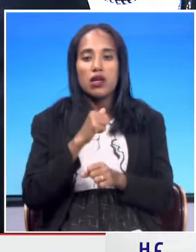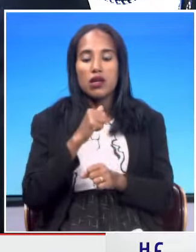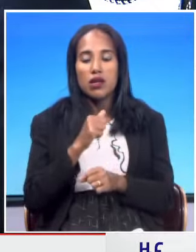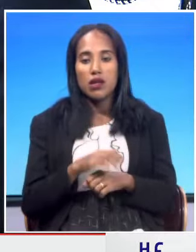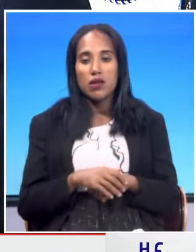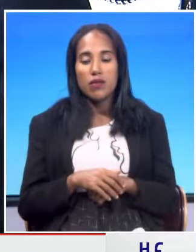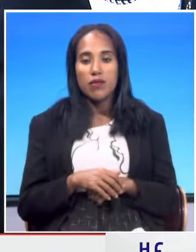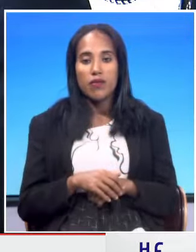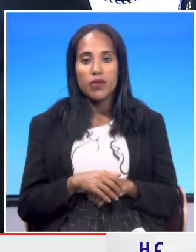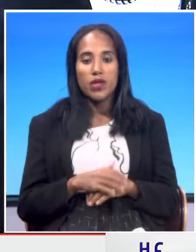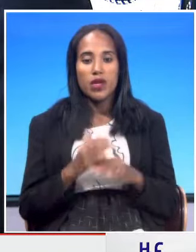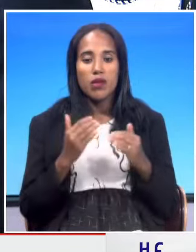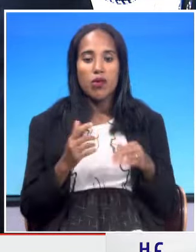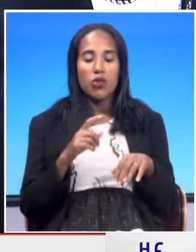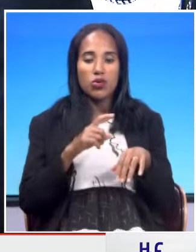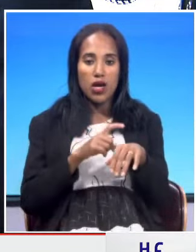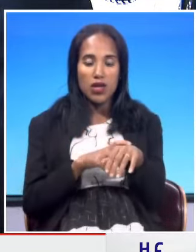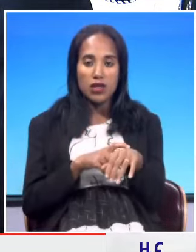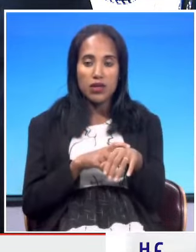በአሁኑ ሰዓት